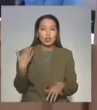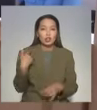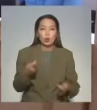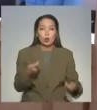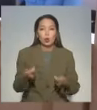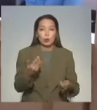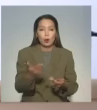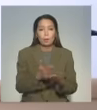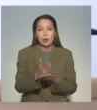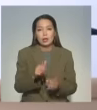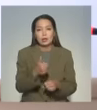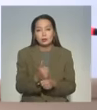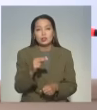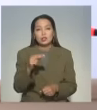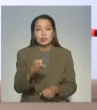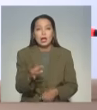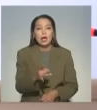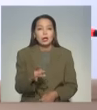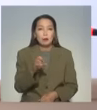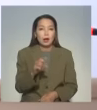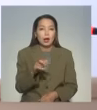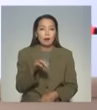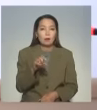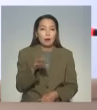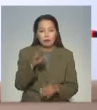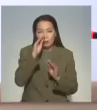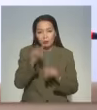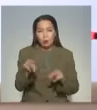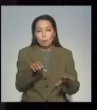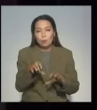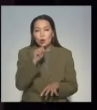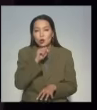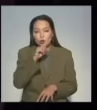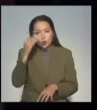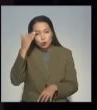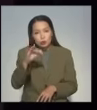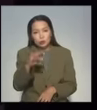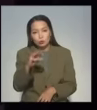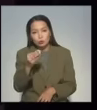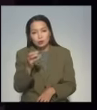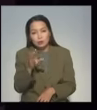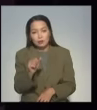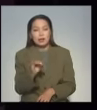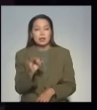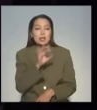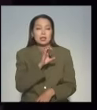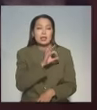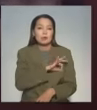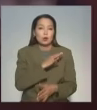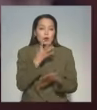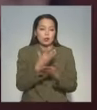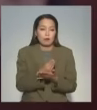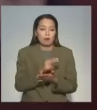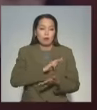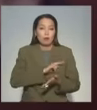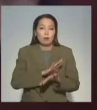кадровой политики департамента ПЧС региона. Бауржана Алимбаева обвиняют в мошенничестве и хищении чужого имущества с использованием своего